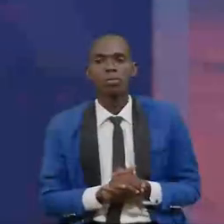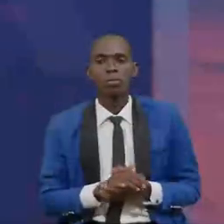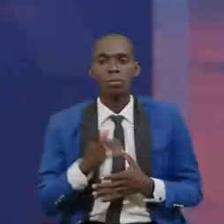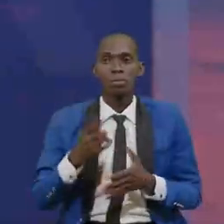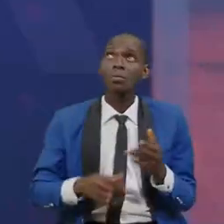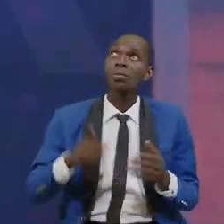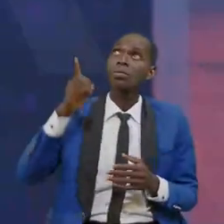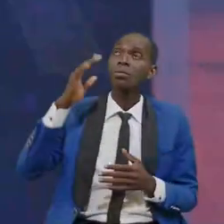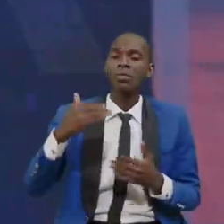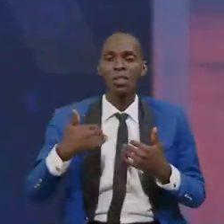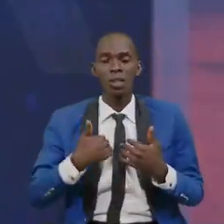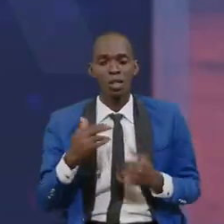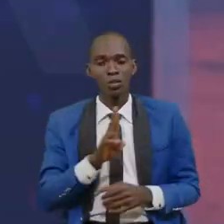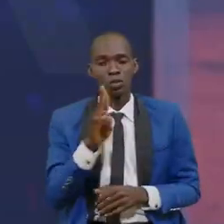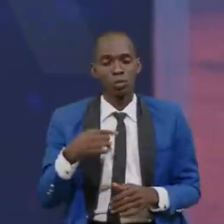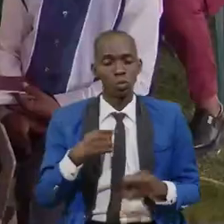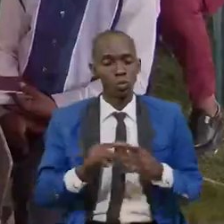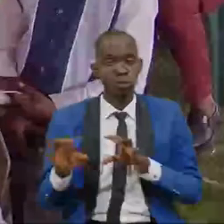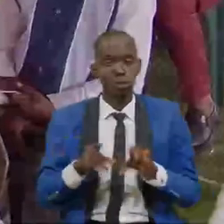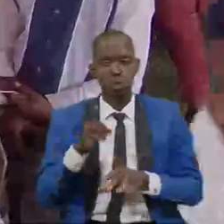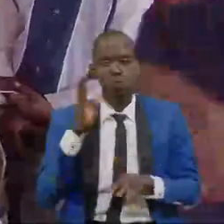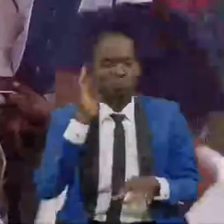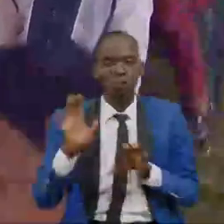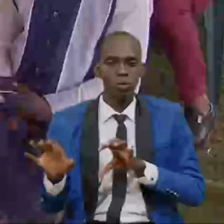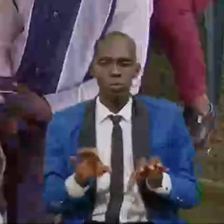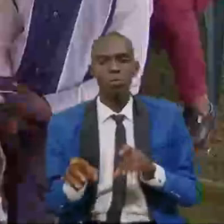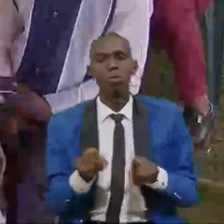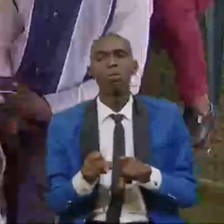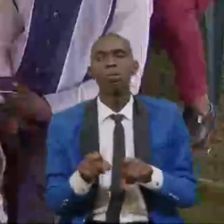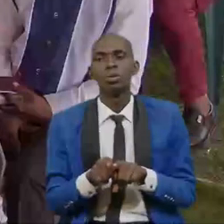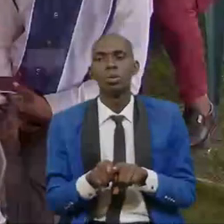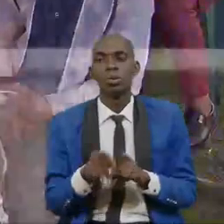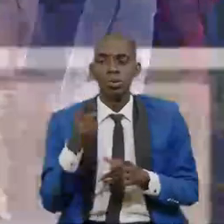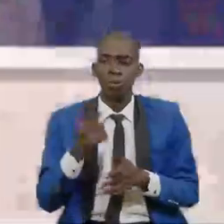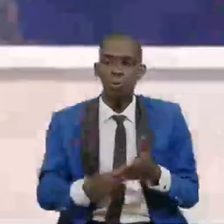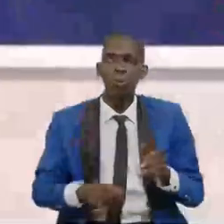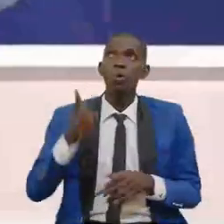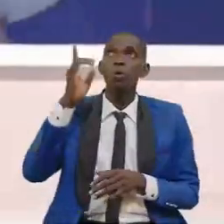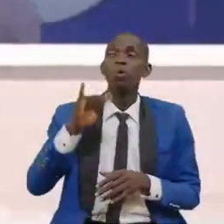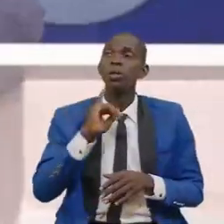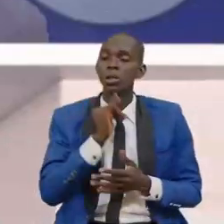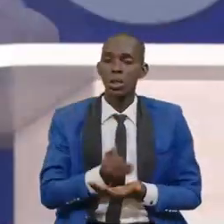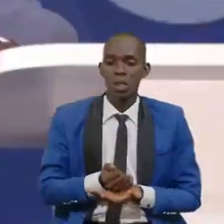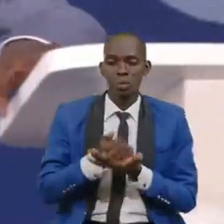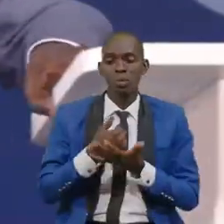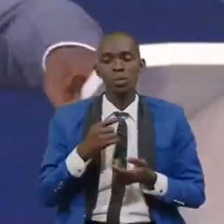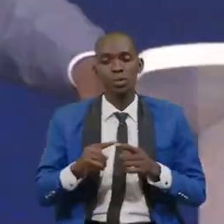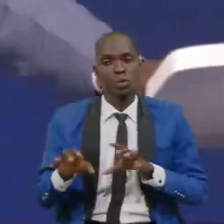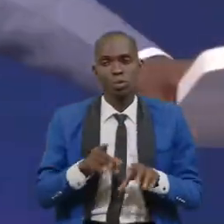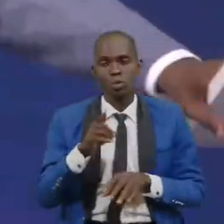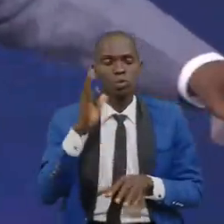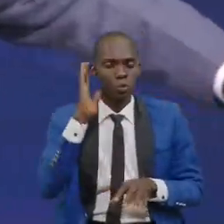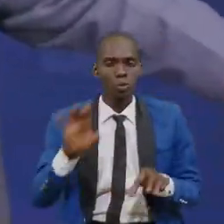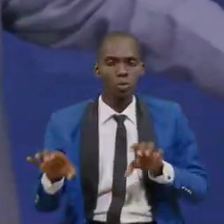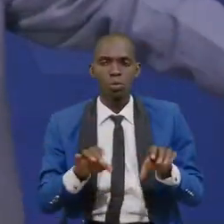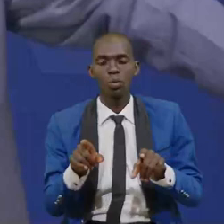Ce que Dieu m'a suscité à faire, vous le ferez. Ce que Dieu me permet de faire, vous le ferez.